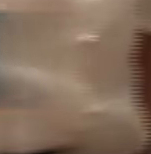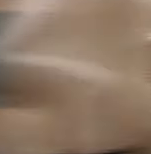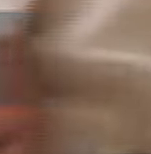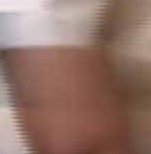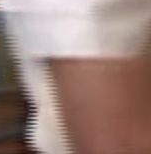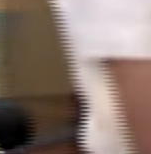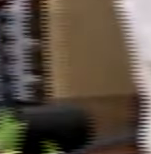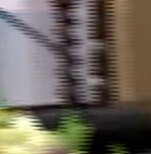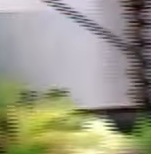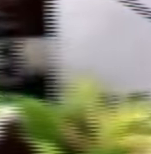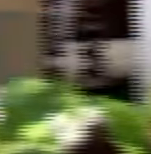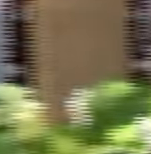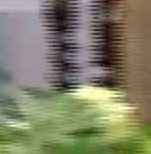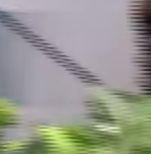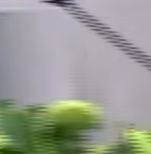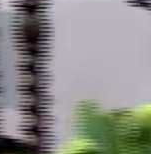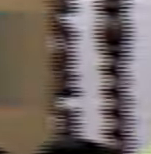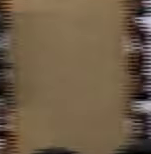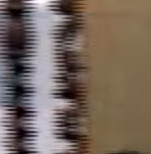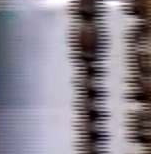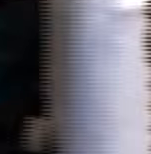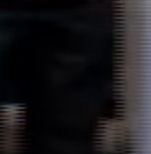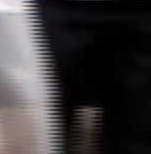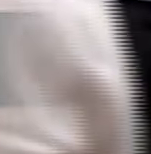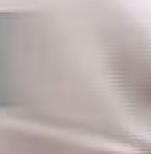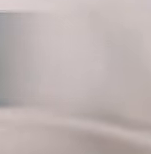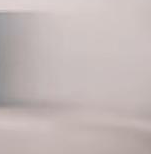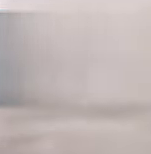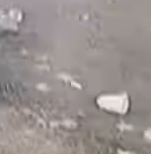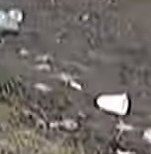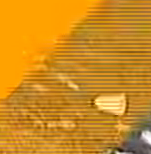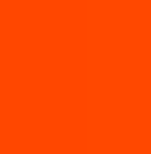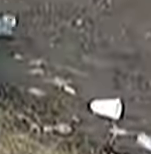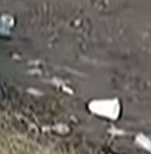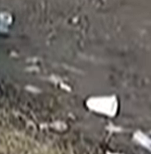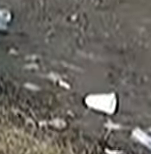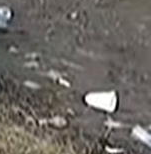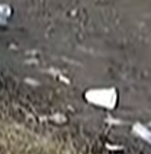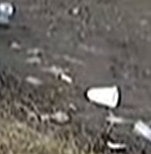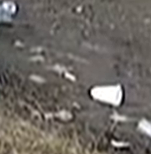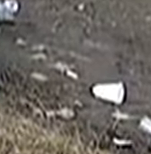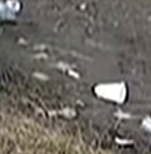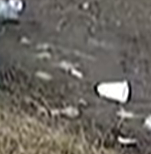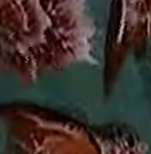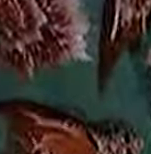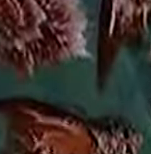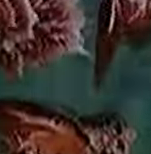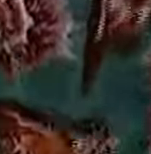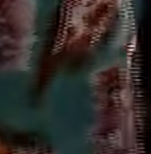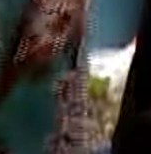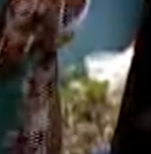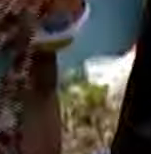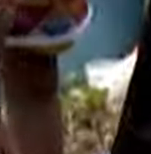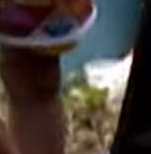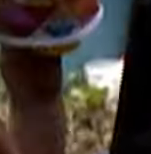re-reviewin ng palasyo ang trabaho. At sa ibang balita, ilang residente sa Davao del Norte napilitan ng mamalimos dahil